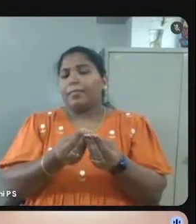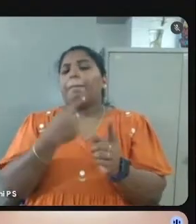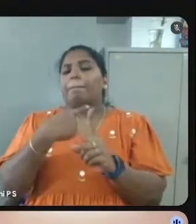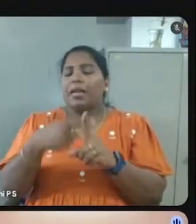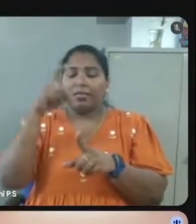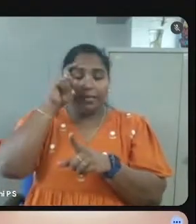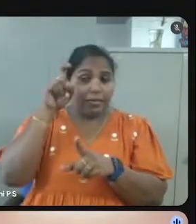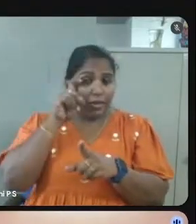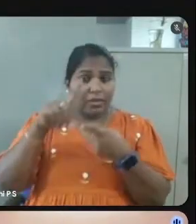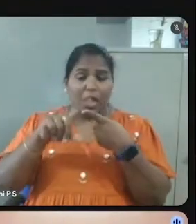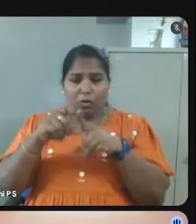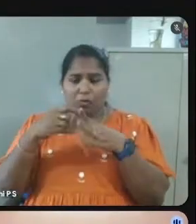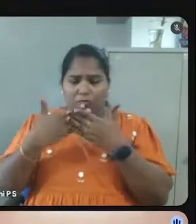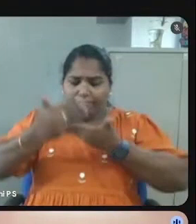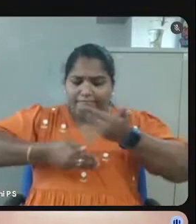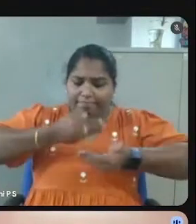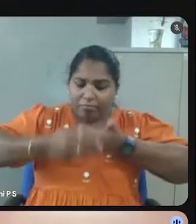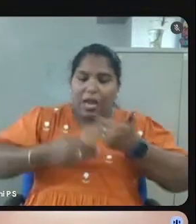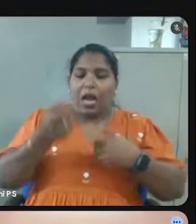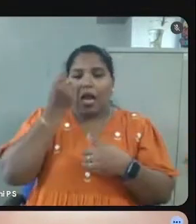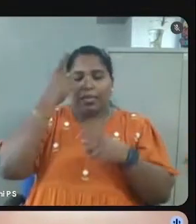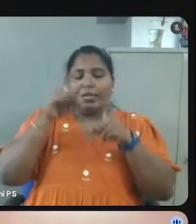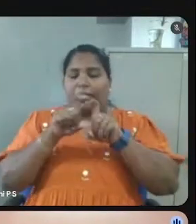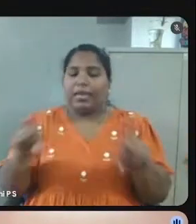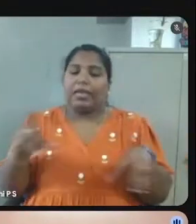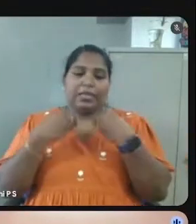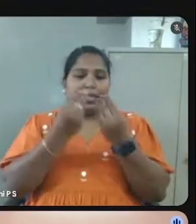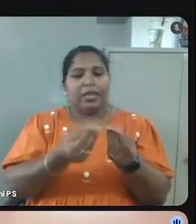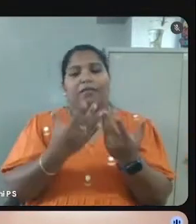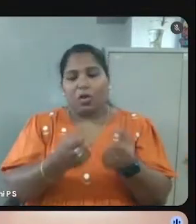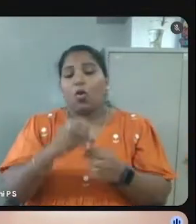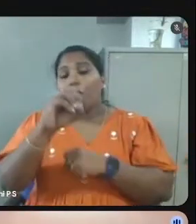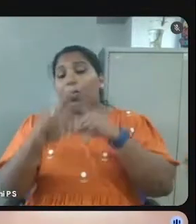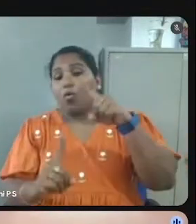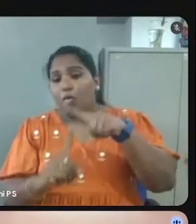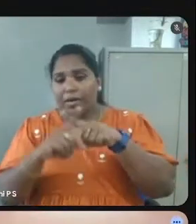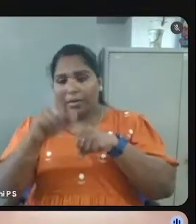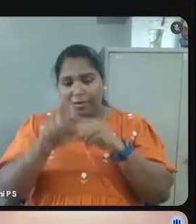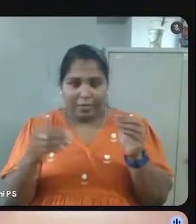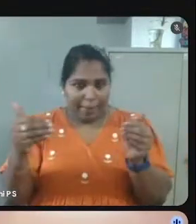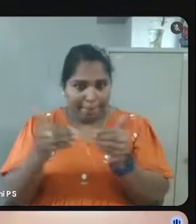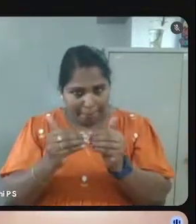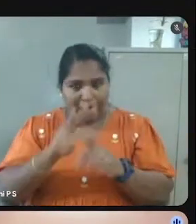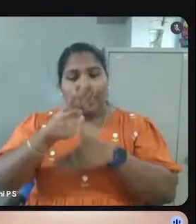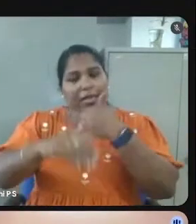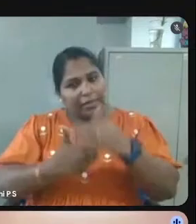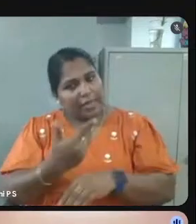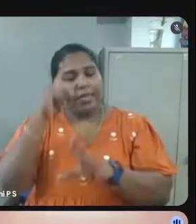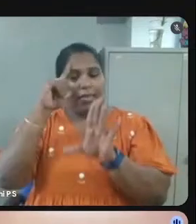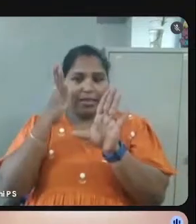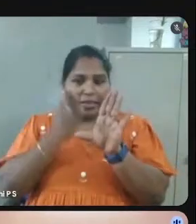സെക്സ് എഡ്യൂക്കേഷനോടി ഇത് സ്റ്റേജിന് ഒരു മനസ്സിലാക്കി കൊടുക്കണം. അത് ഓക്യുപേഷൻ തെറപ്പിസ്റ്റ് വേലിന്റെ പ്രത്യേകമുണ്ട്. പിന്നെ അവർക്ക് സൈക്കോളജിസ്റ്റ്